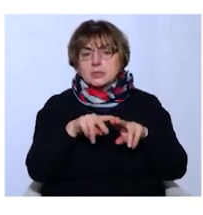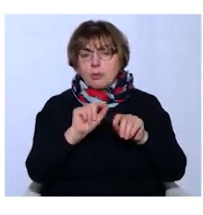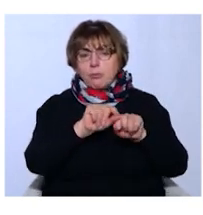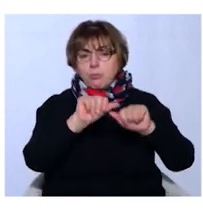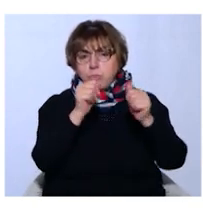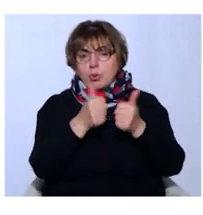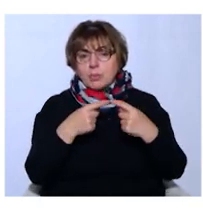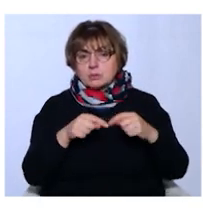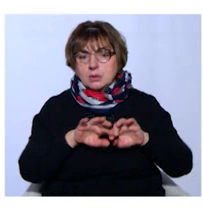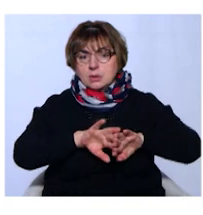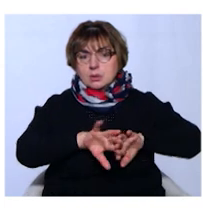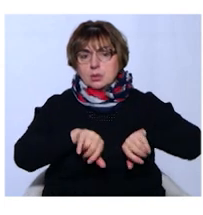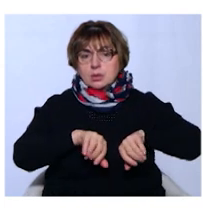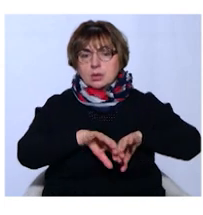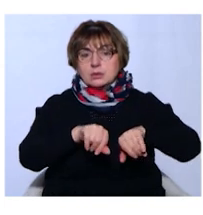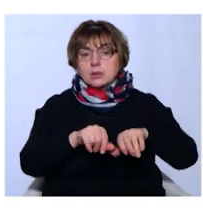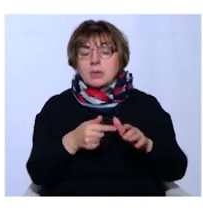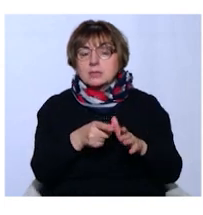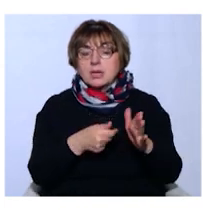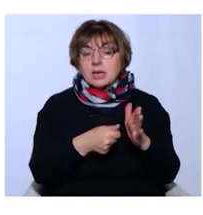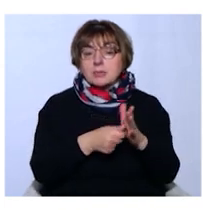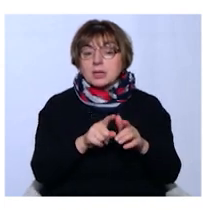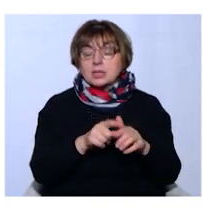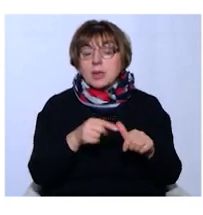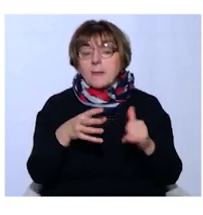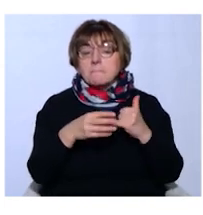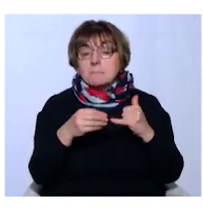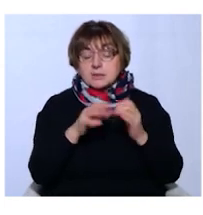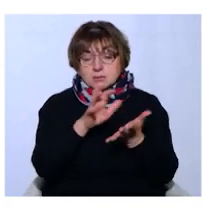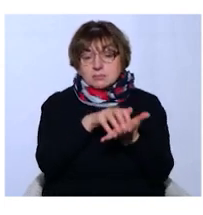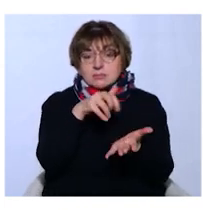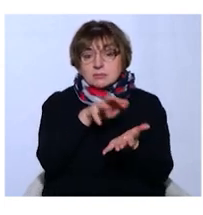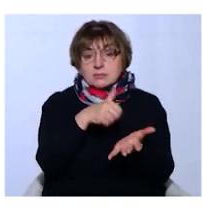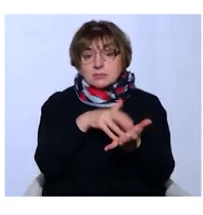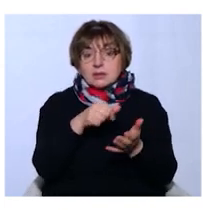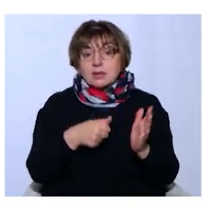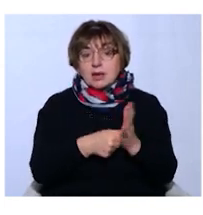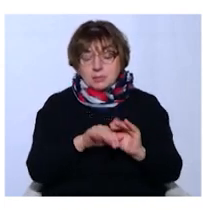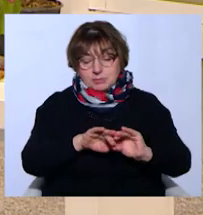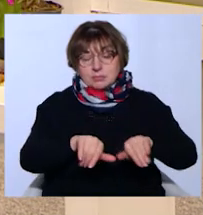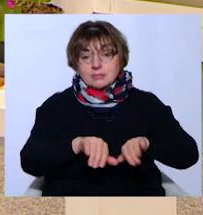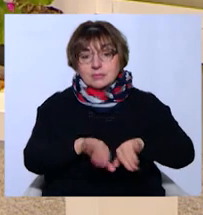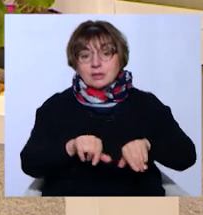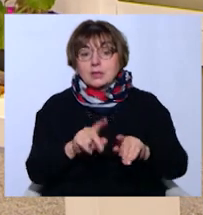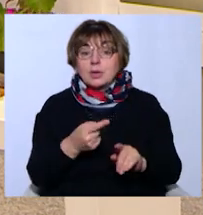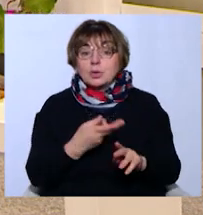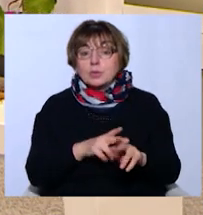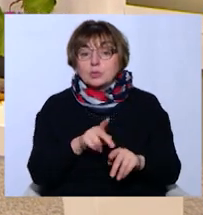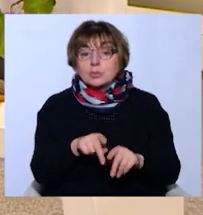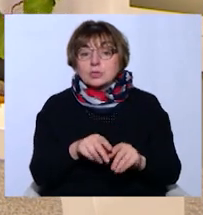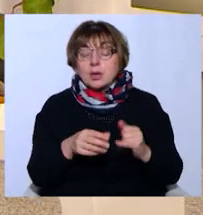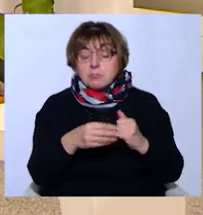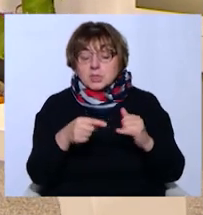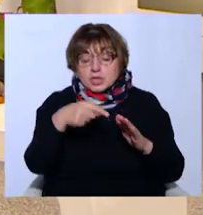აქვს თხუნელას კიდურებს, რაც ეხმარება მას მიწის თხრაში, ამით თხრის მიწას, რადგან ის, როგორც გითხარით,